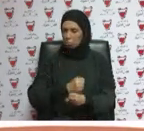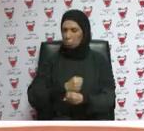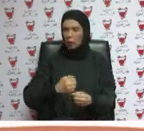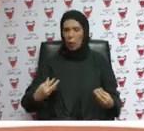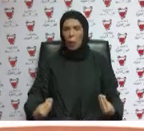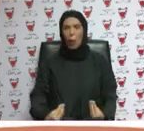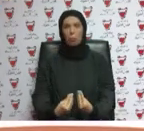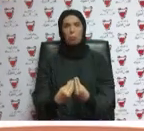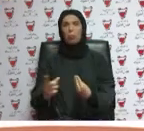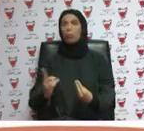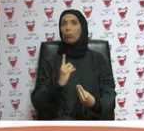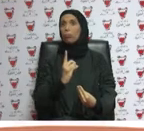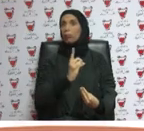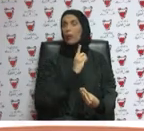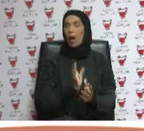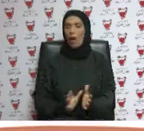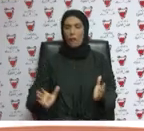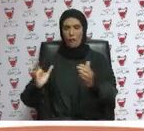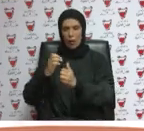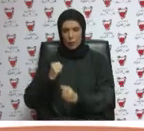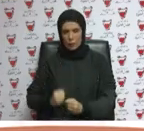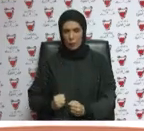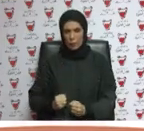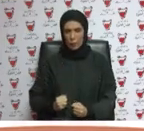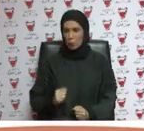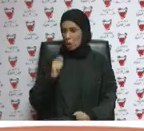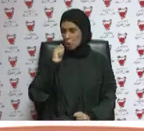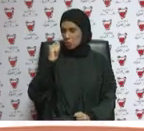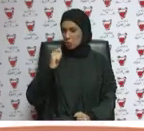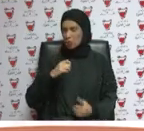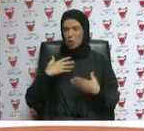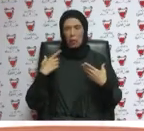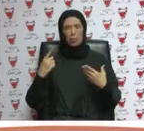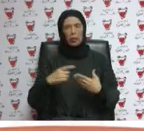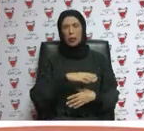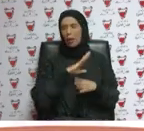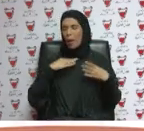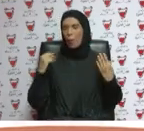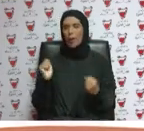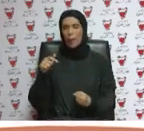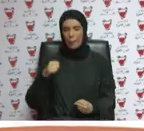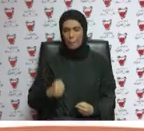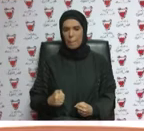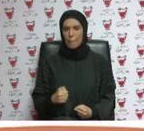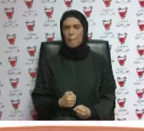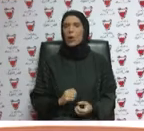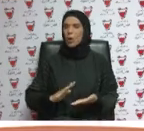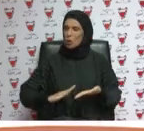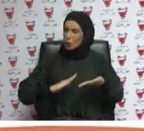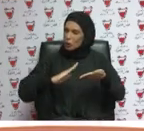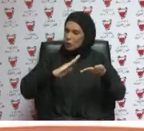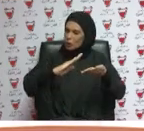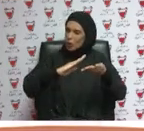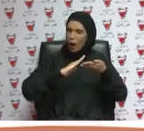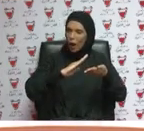ظل هذه التوجيهات ضمن فريق البحرين. وإحنا لنا الشرف اليوم كلنا في هذه القاعة وكل مواطن بحريني أن يكون مساهم في حل